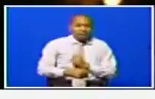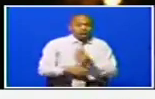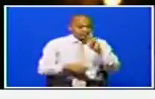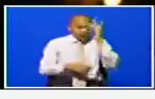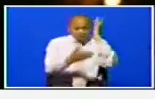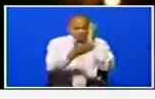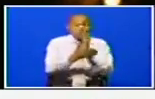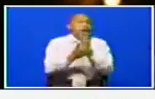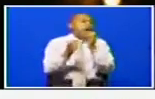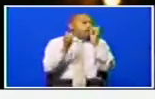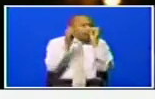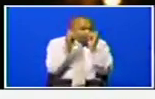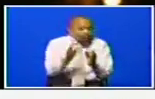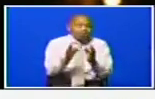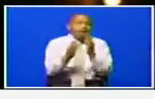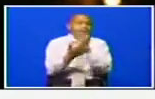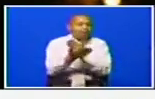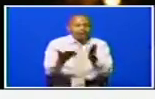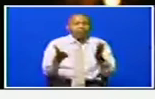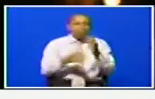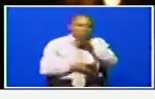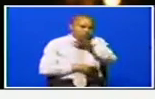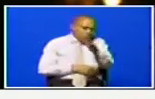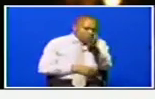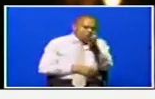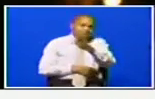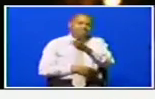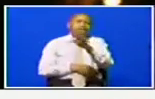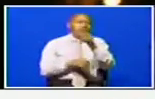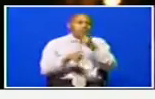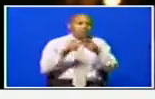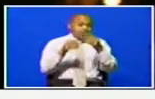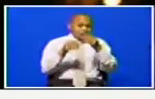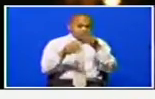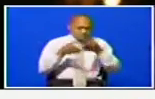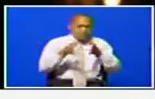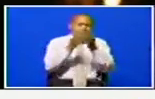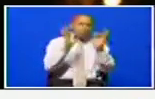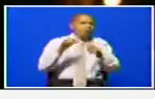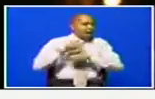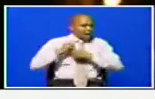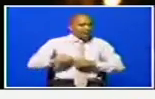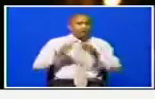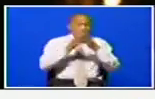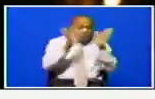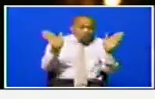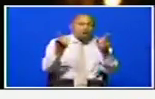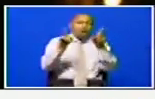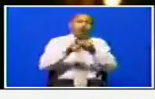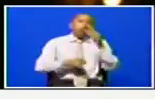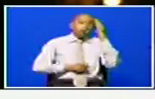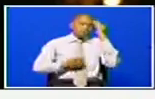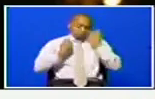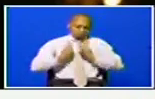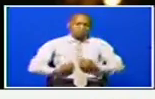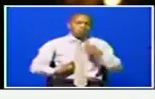halisi, hata kama kuna kitu ambacho kinaegemea upande mbaya, njia kufichua ni kusema waziwazi, kila mtu aelewe wewe ni nani, na utoe pia